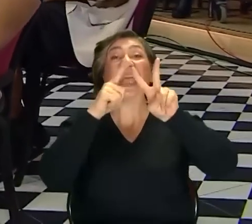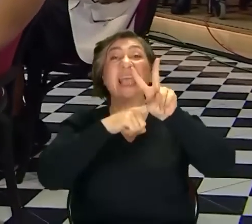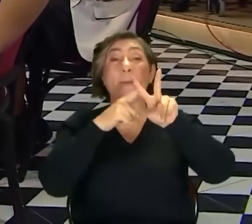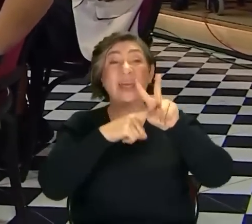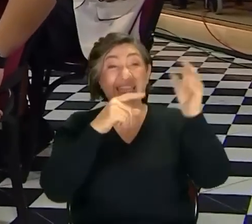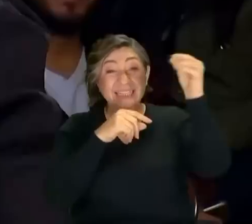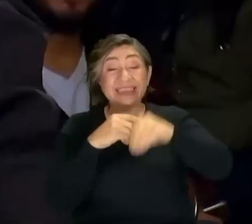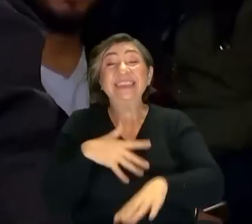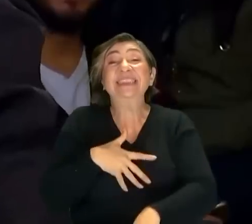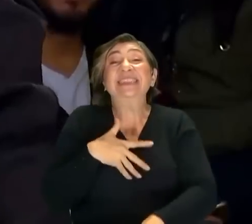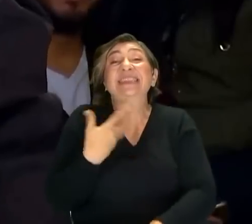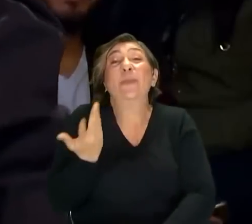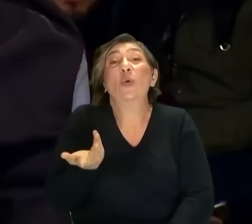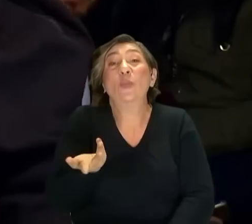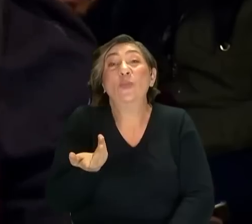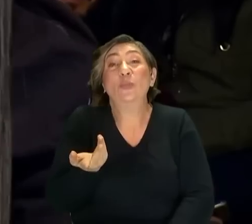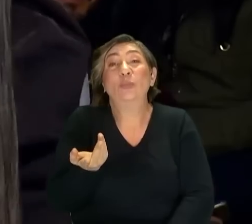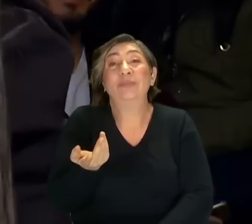getirsen istemiyorum.